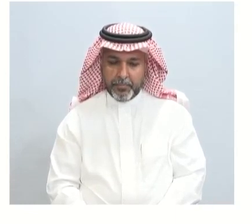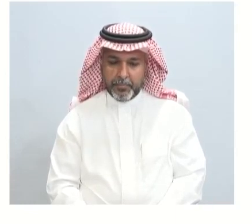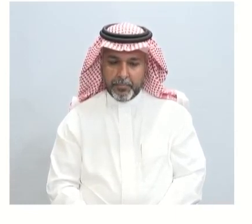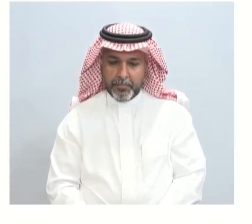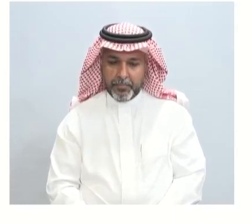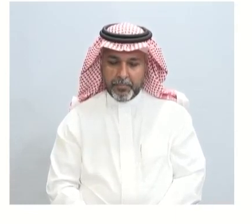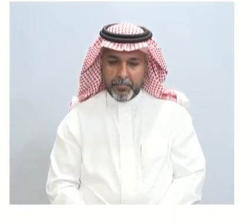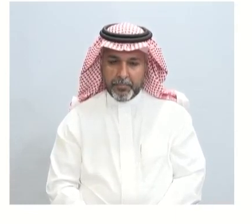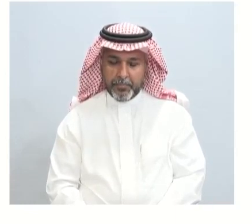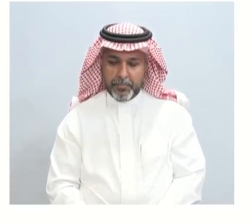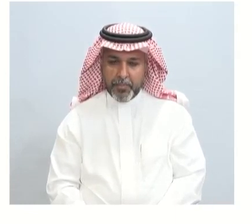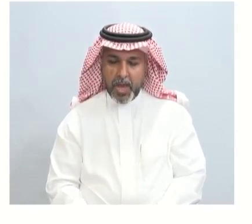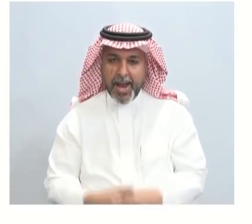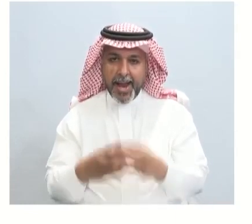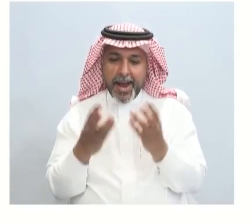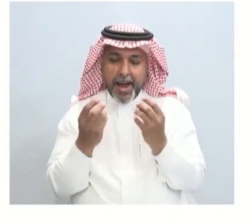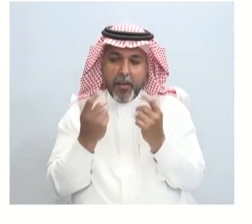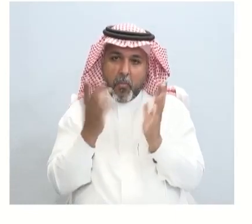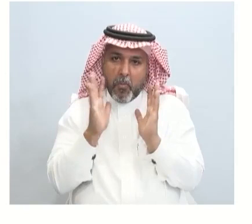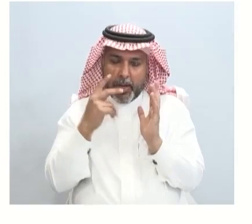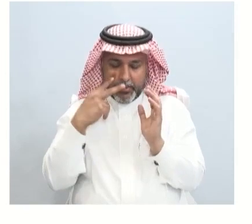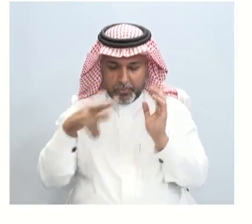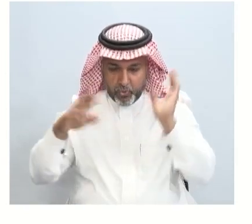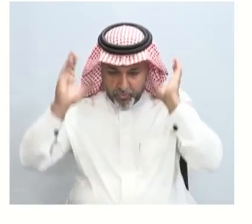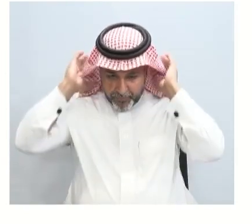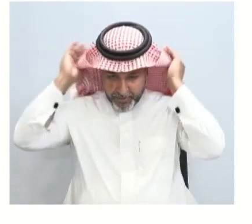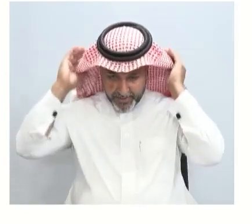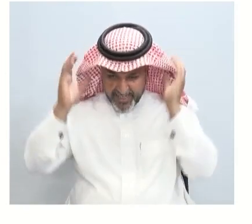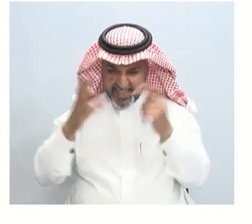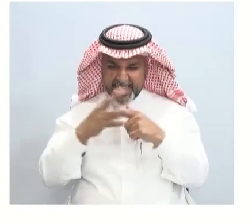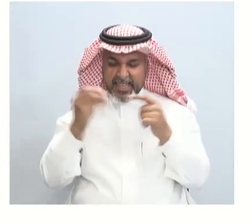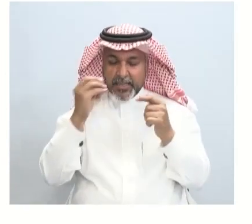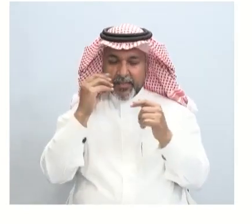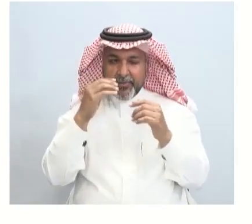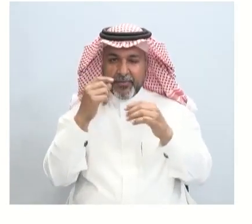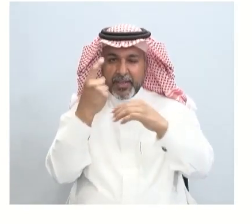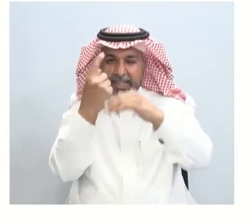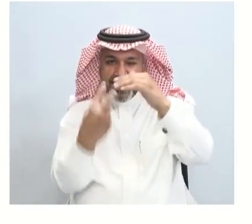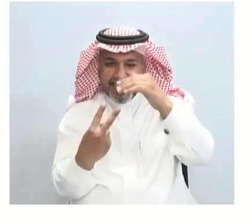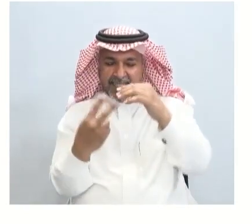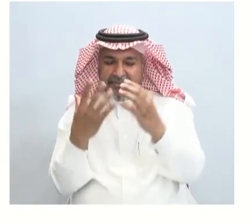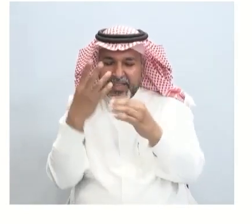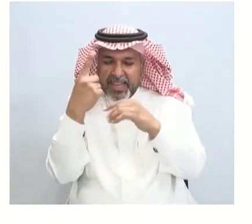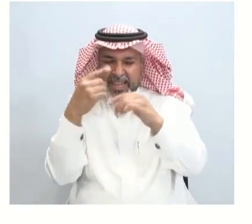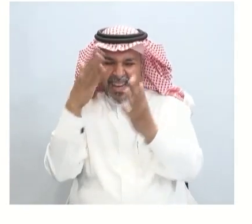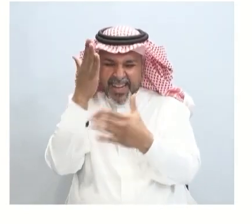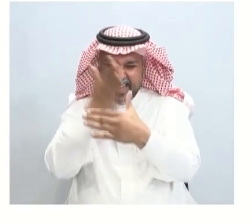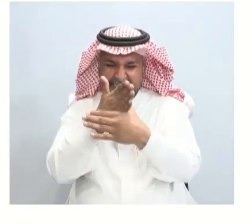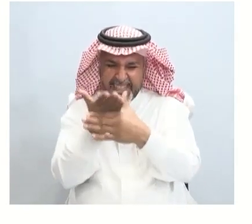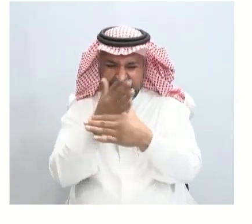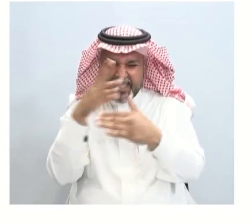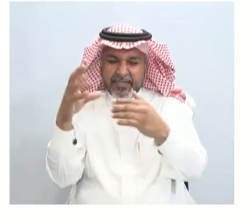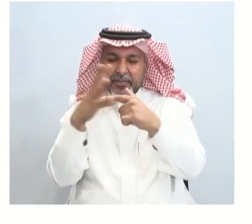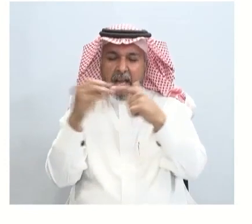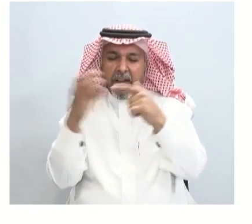لان هنا السعه احنا قلنا هو نصف الفرق نصف الفرق ف باخذ الفرق من موجب ما لا نهايه الى سالب ما لا